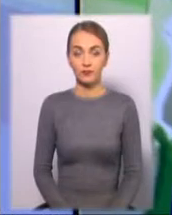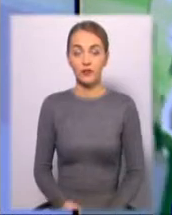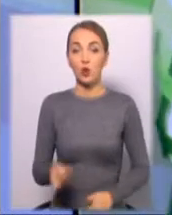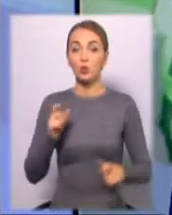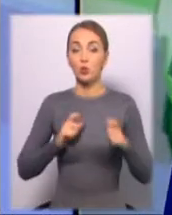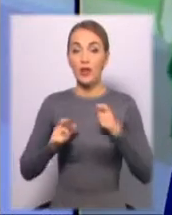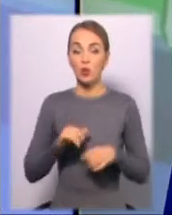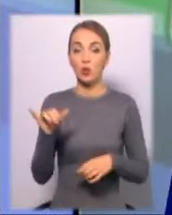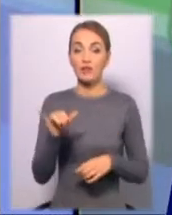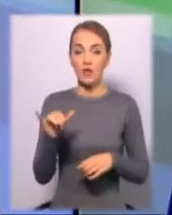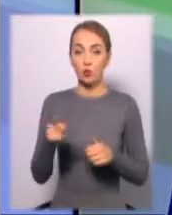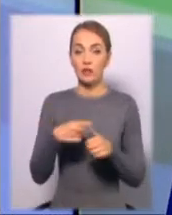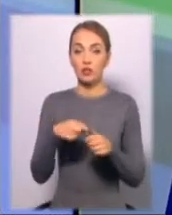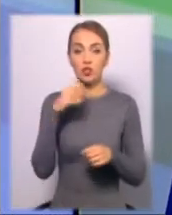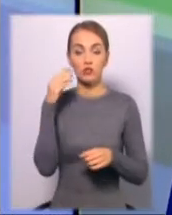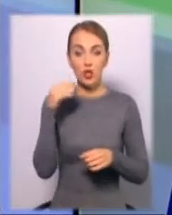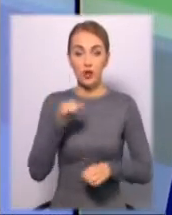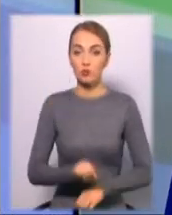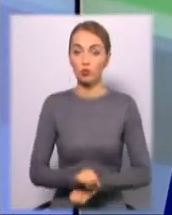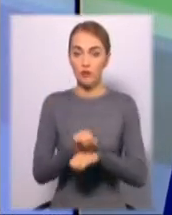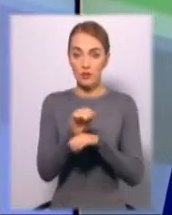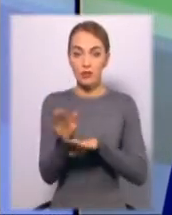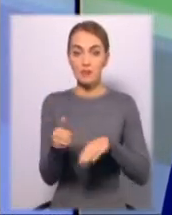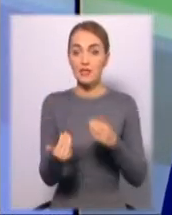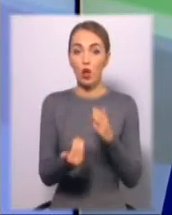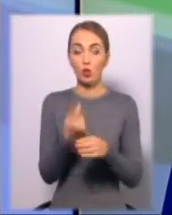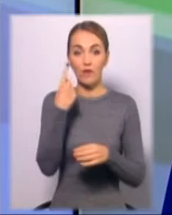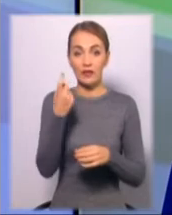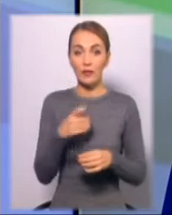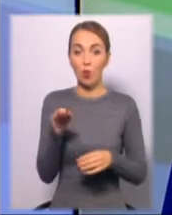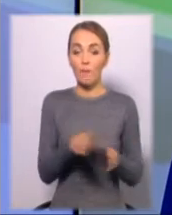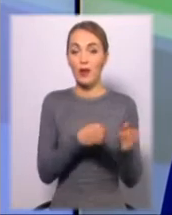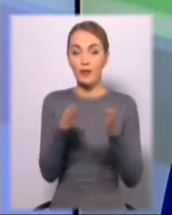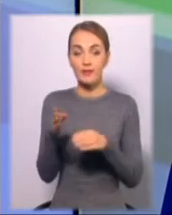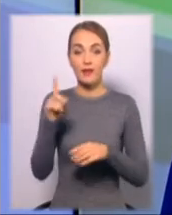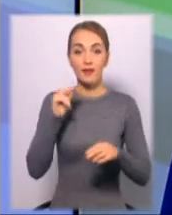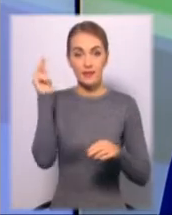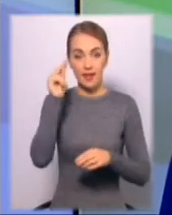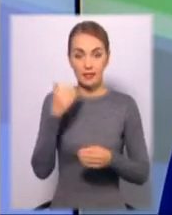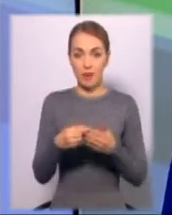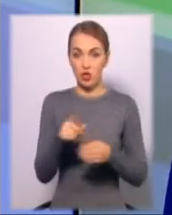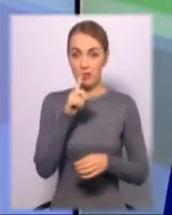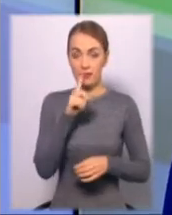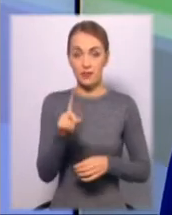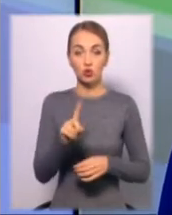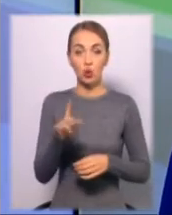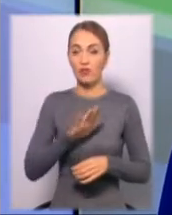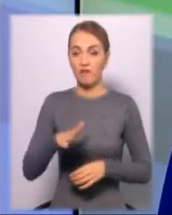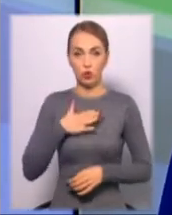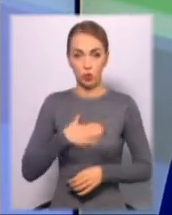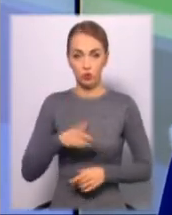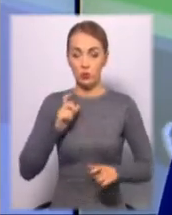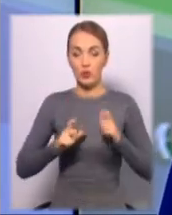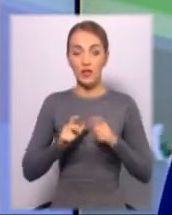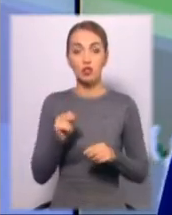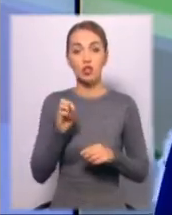Студенти університету імені Шевченка збунтувалися після новини про перенесення сесії майже на місяць. Що не влаштовує студентів і